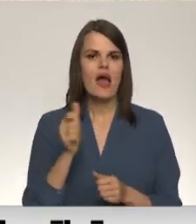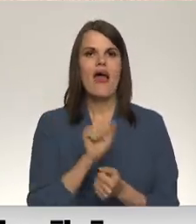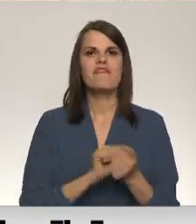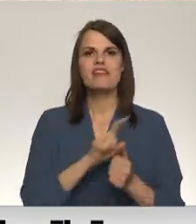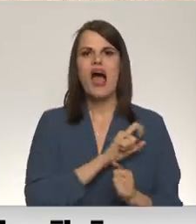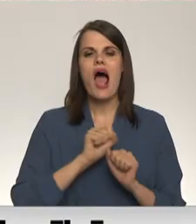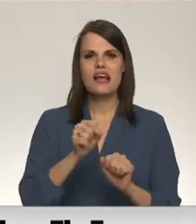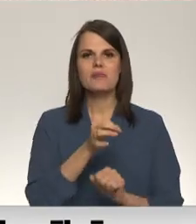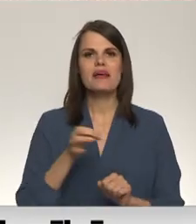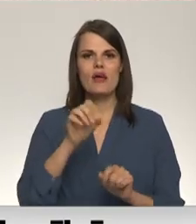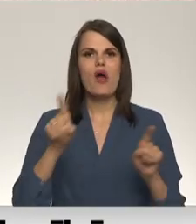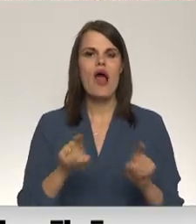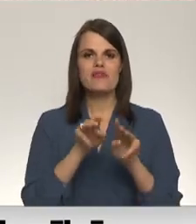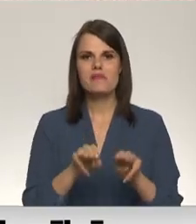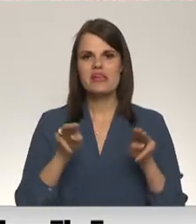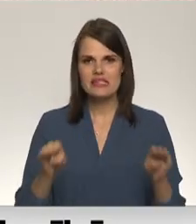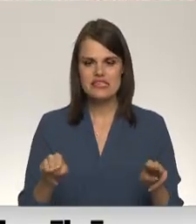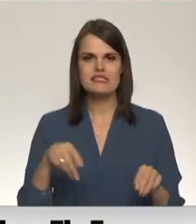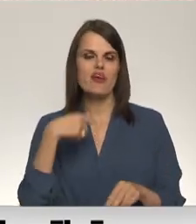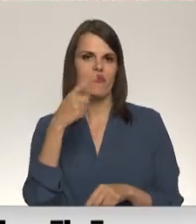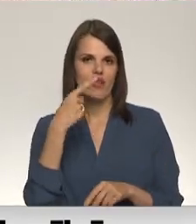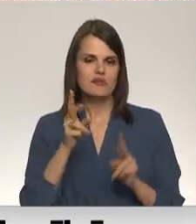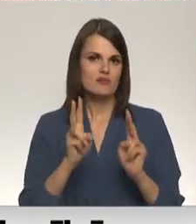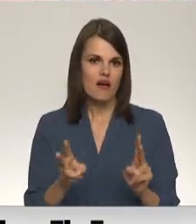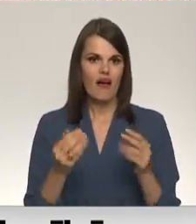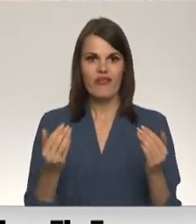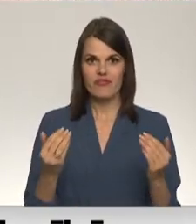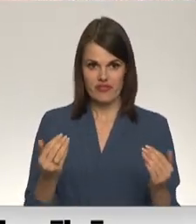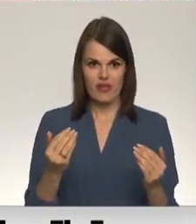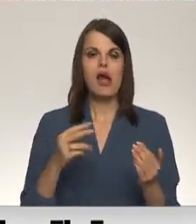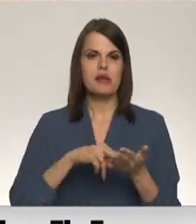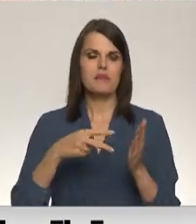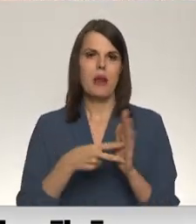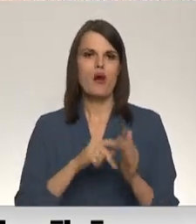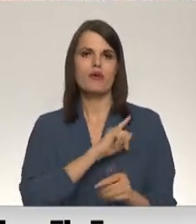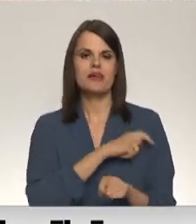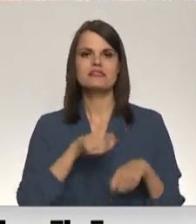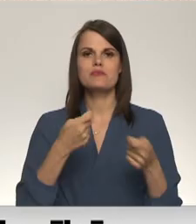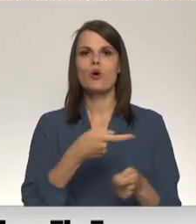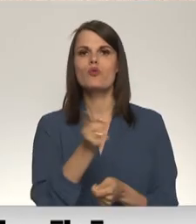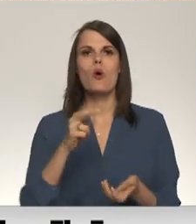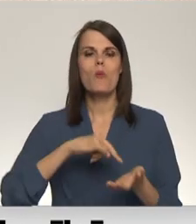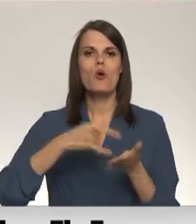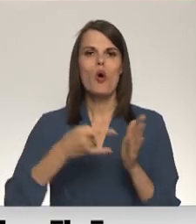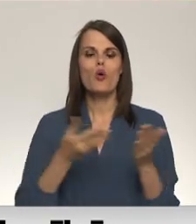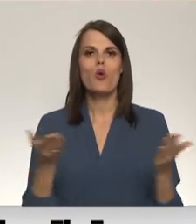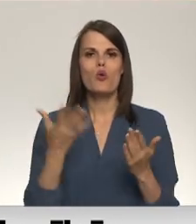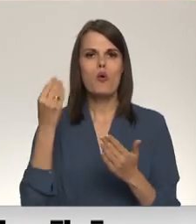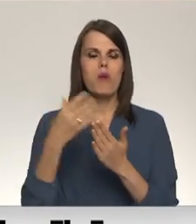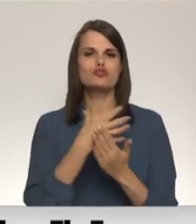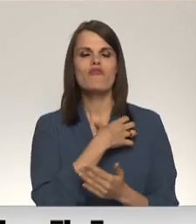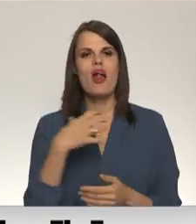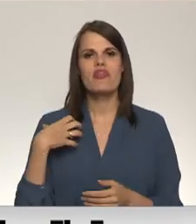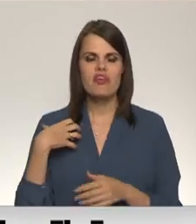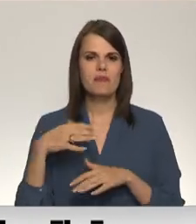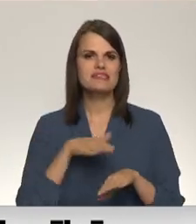aizsardzības un reģionālās attīstības ministrijā skaidro, ka šobrīd šāda iespēja plānota tiem projektiem, kurus pašvaldības īsteno,